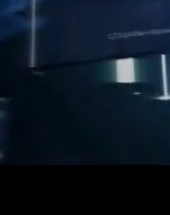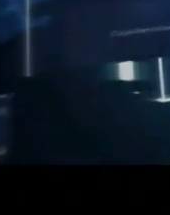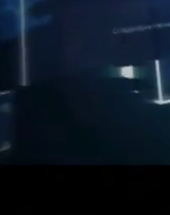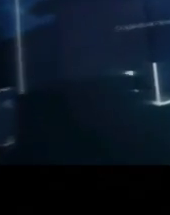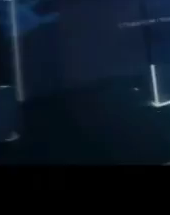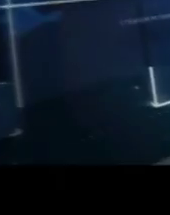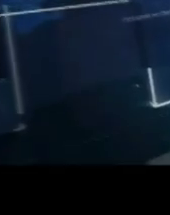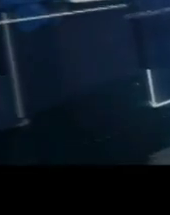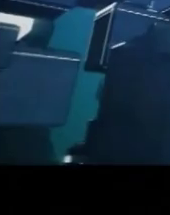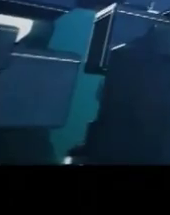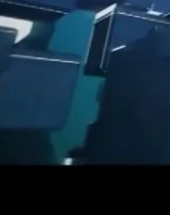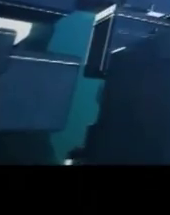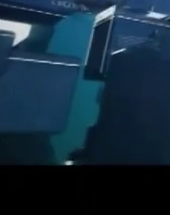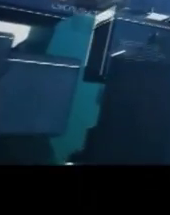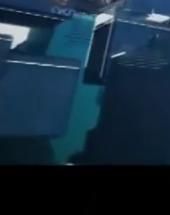Музика